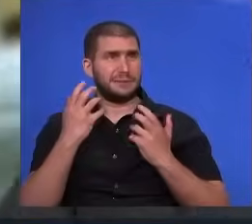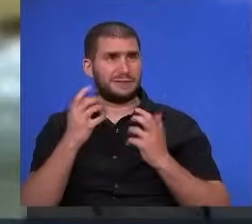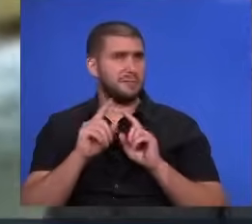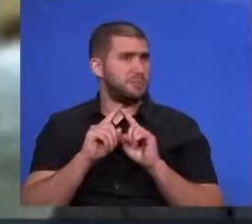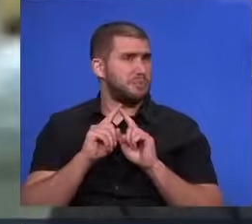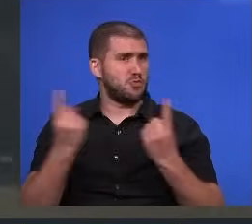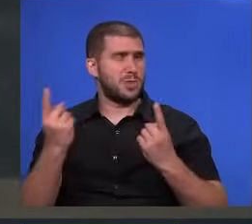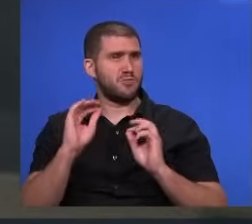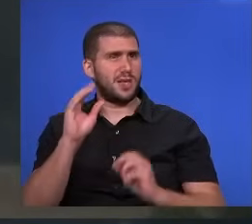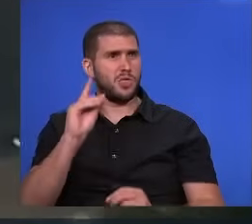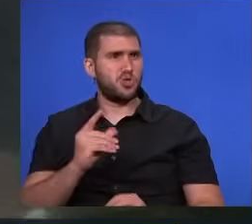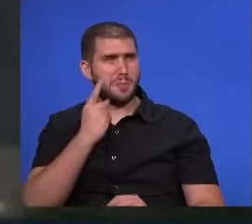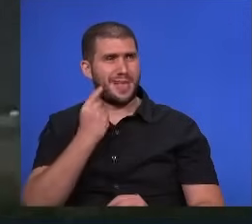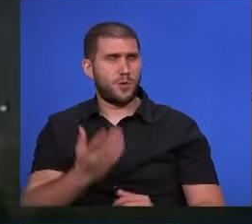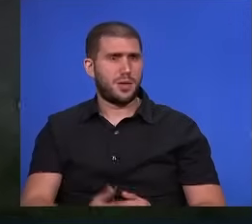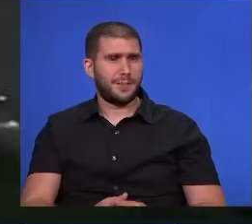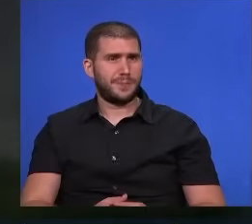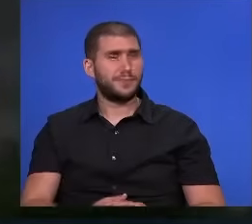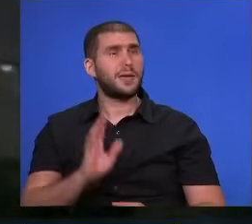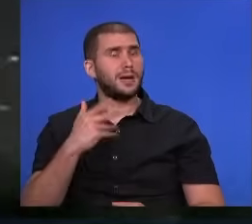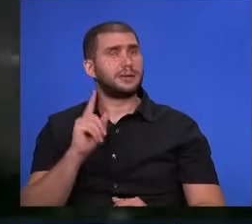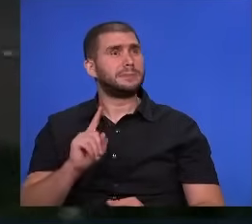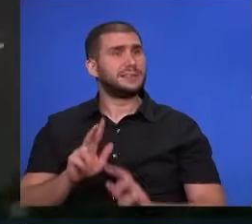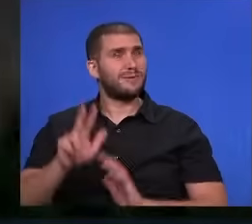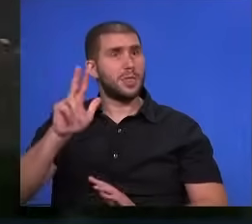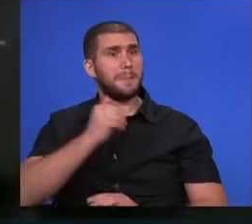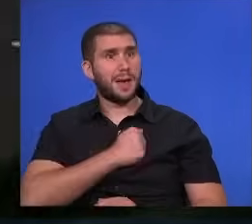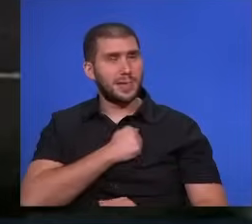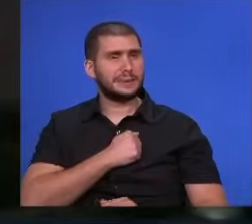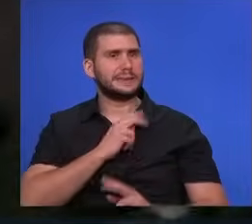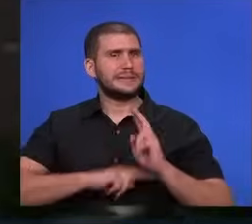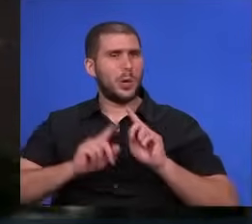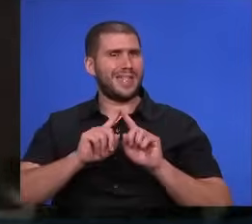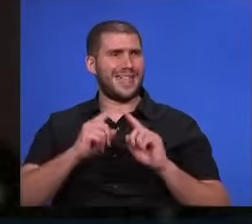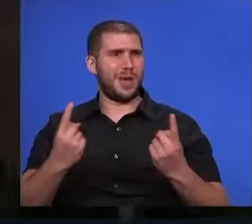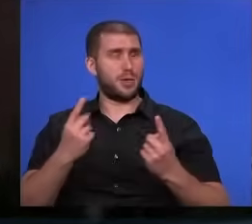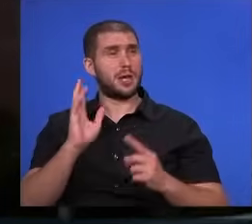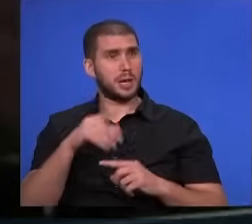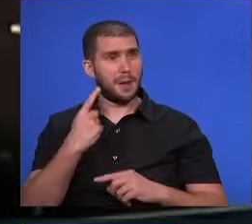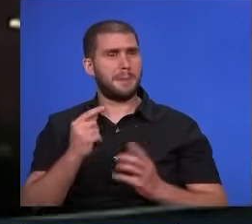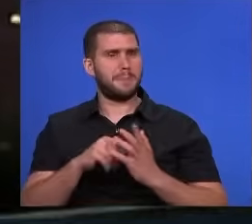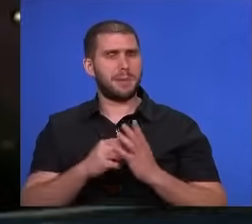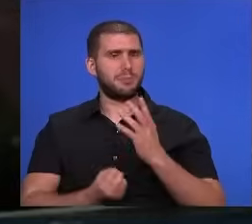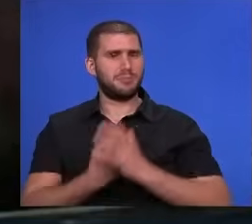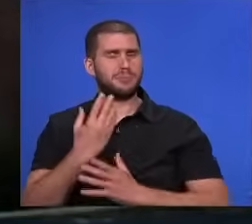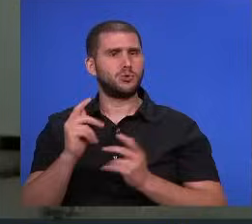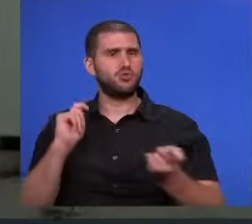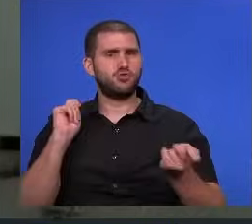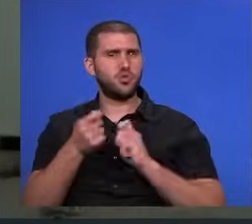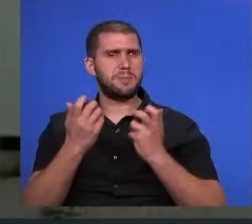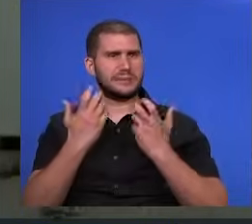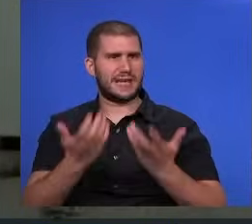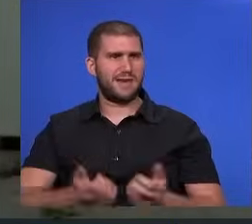for this Southern California. אחרי קצפונה בקנדה צרות מסוג אחר, גם הם כנראה תוצר של שינוי האקלים.